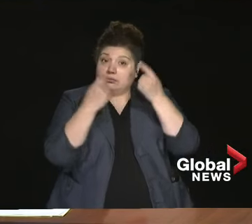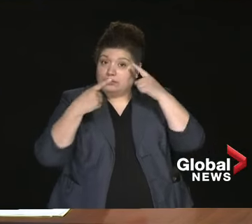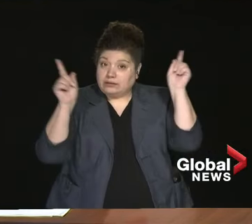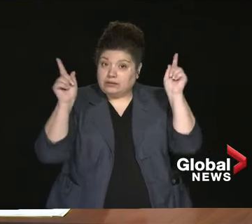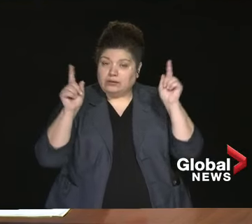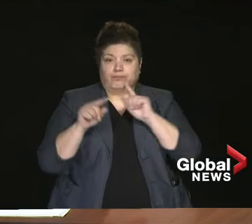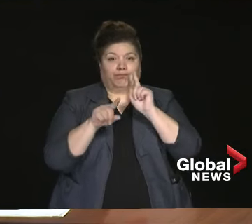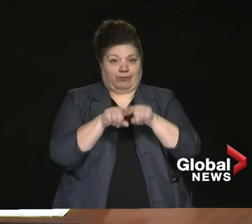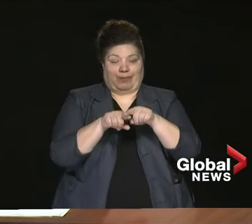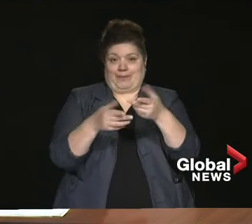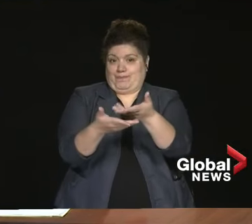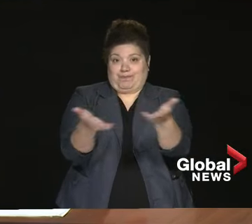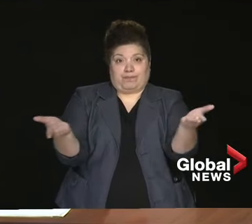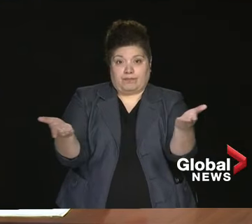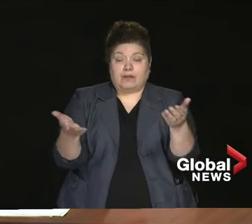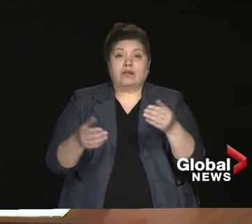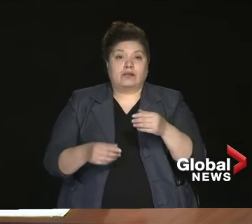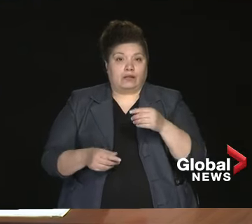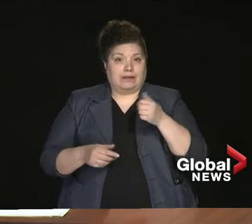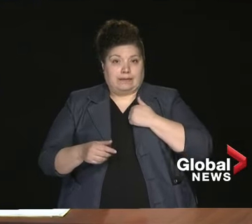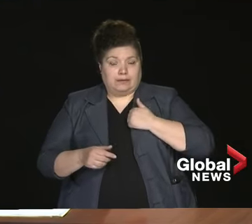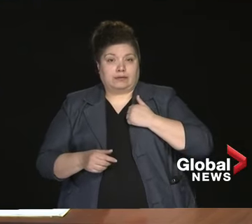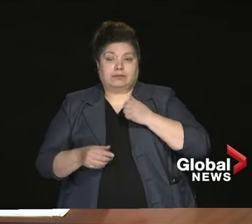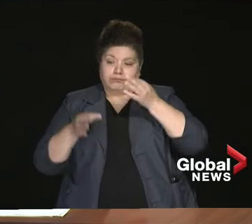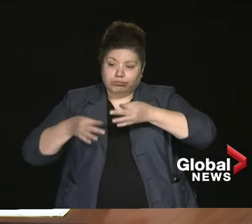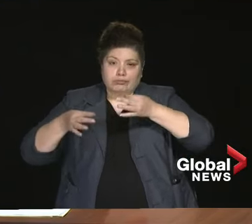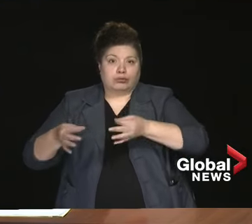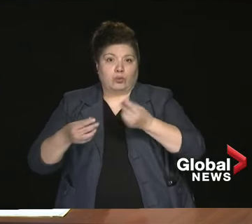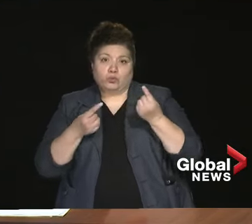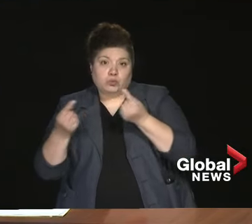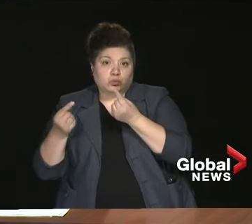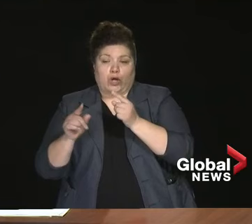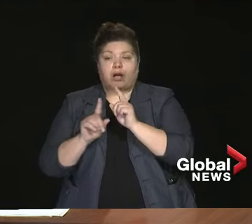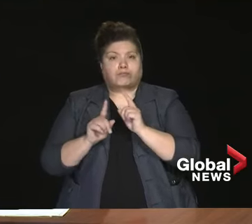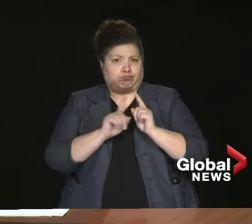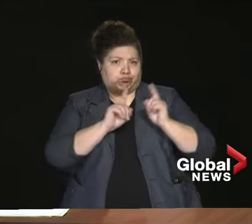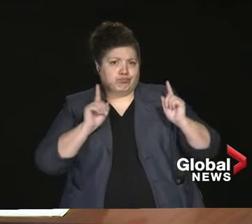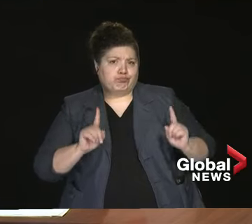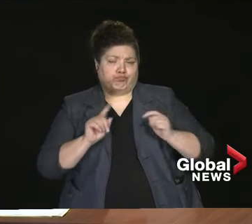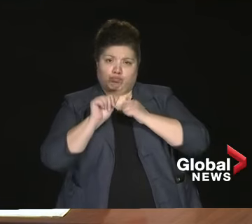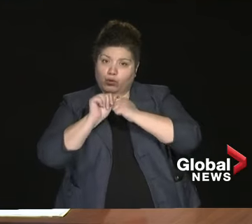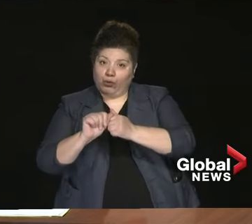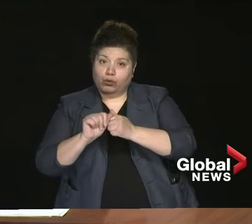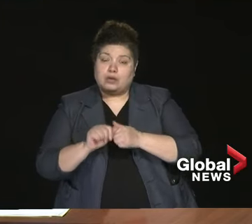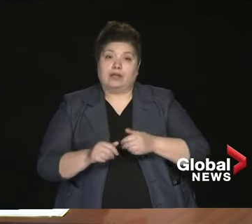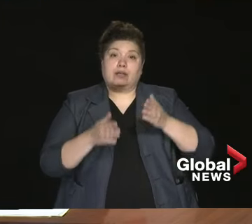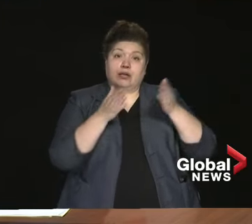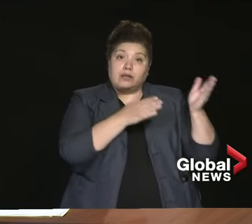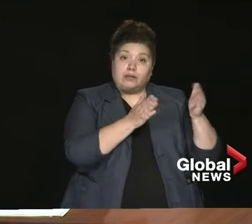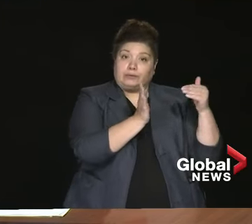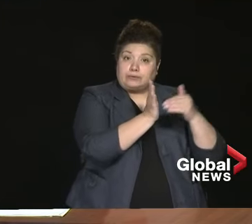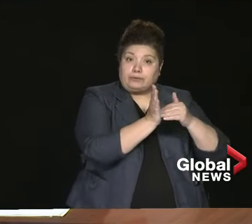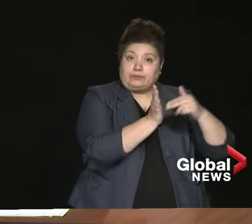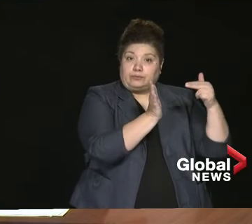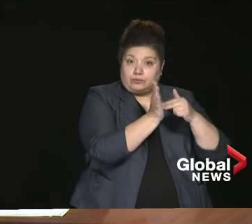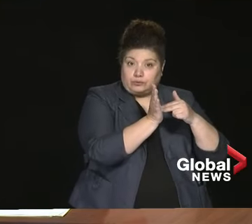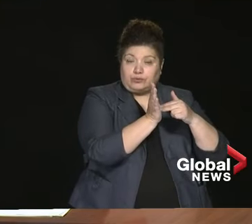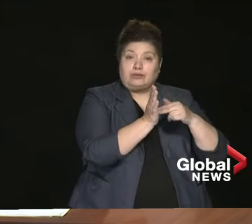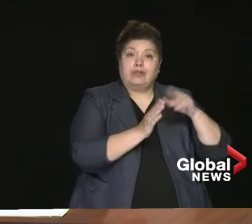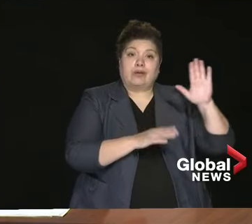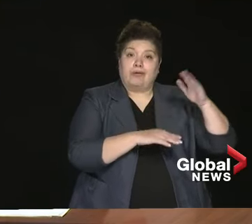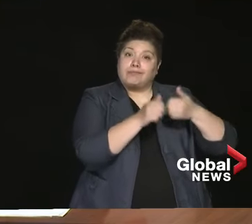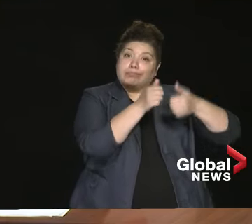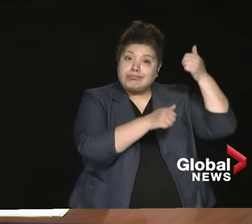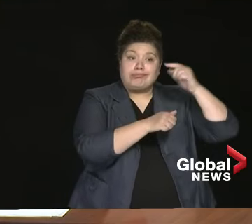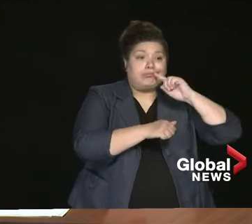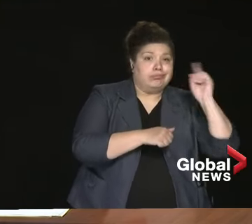front line, aux autorités de santé public publique, health authorities, en passant par tous ceux qui pratiquent l'éloignement physique, déterminera si, au